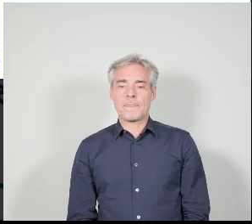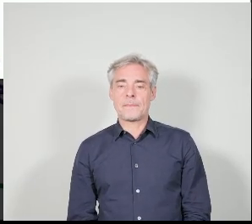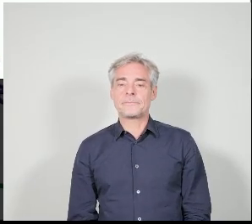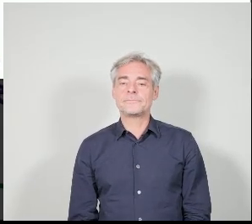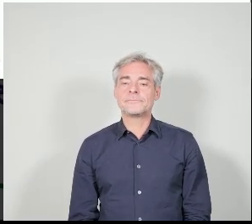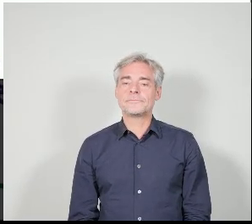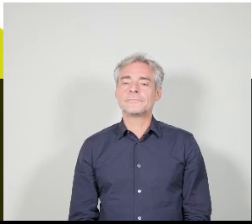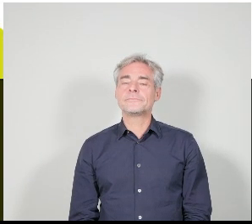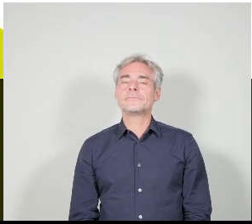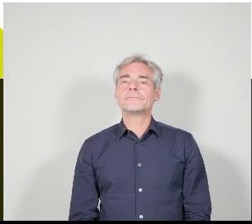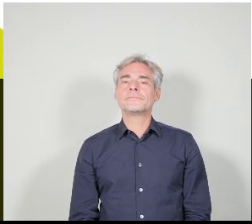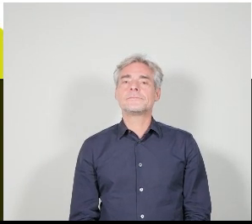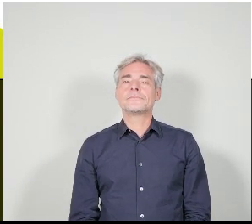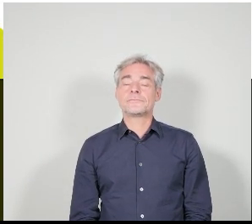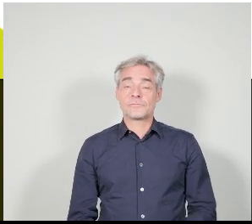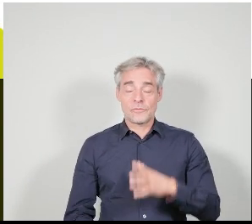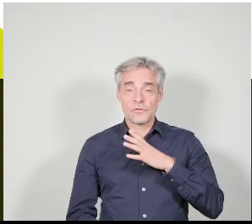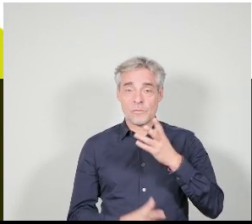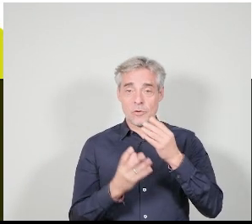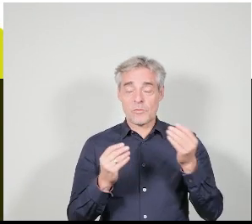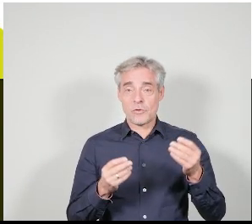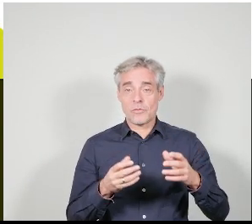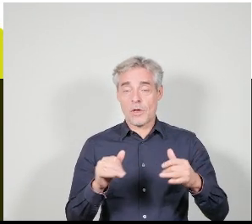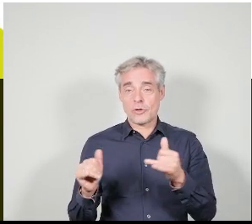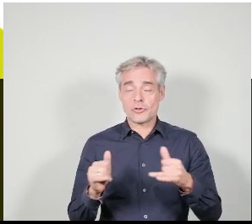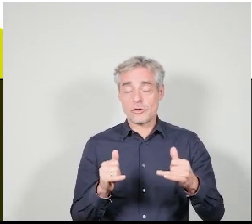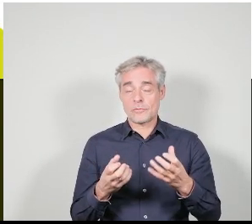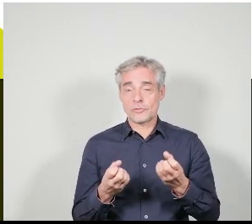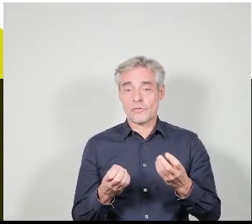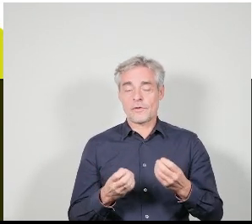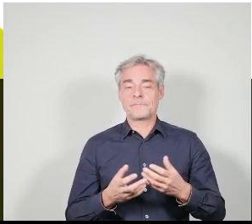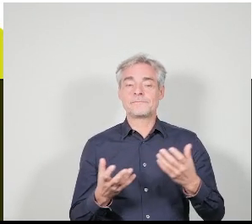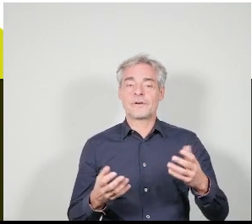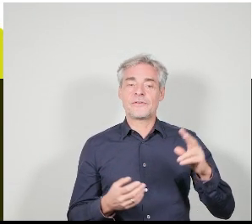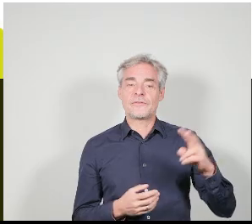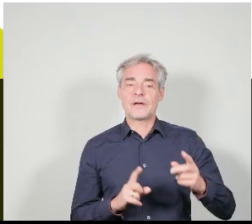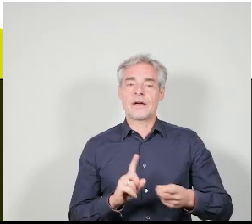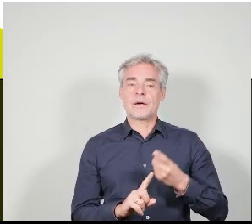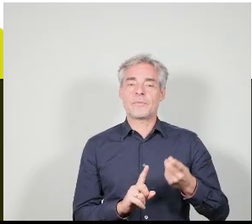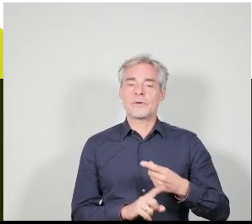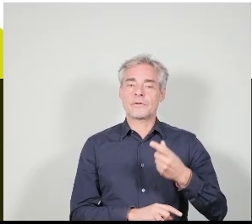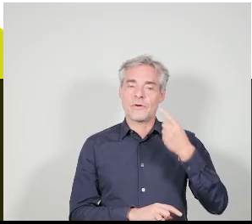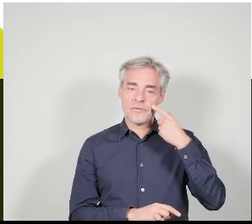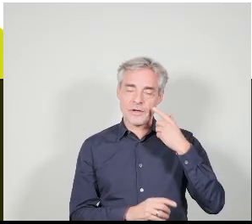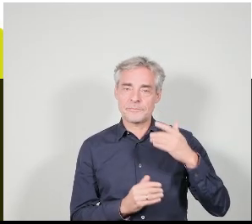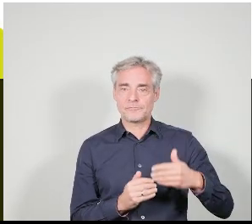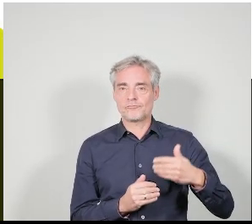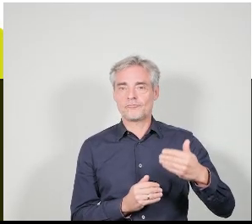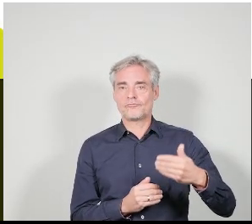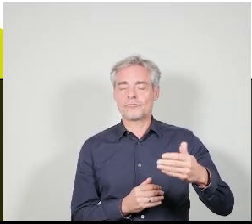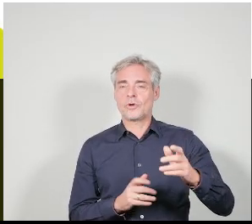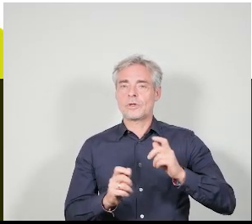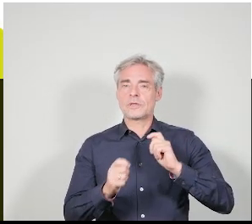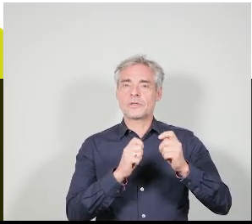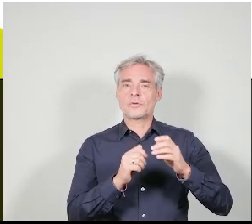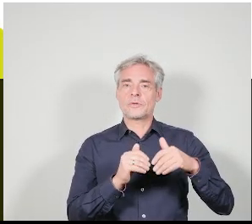territoires, vous en avez beaucoup évoqué. Ils sont importants. On aura encore et toujours les